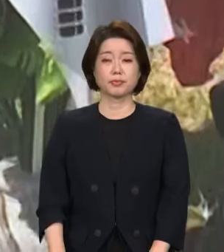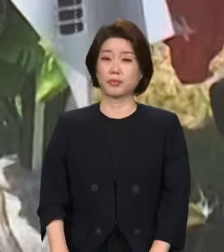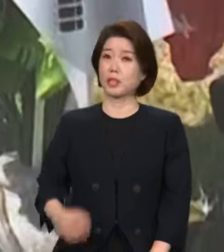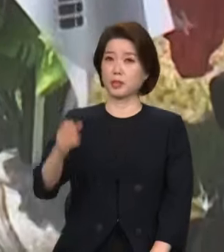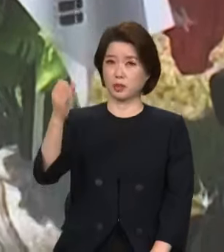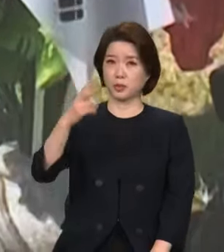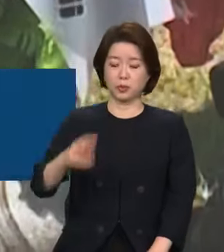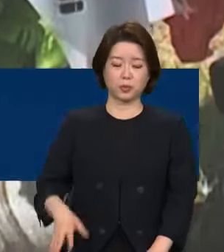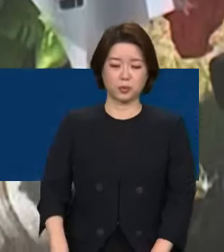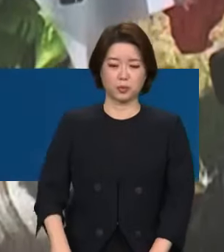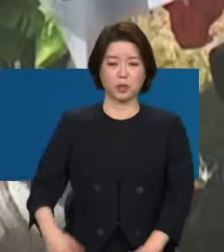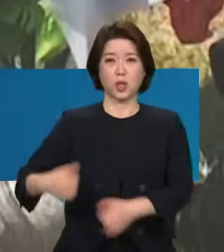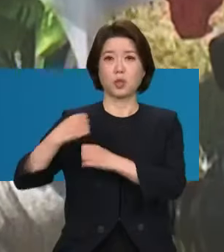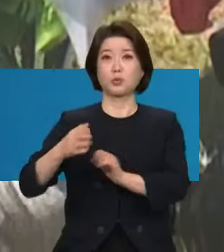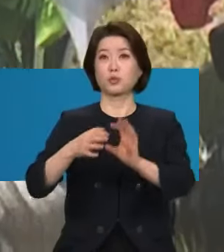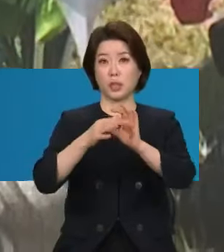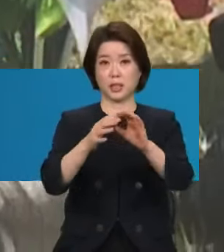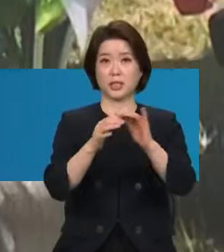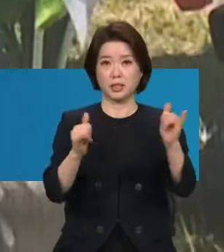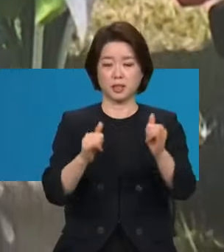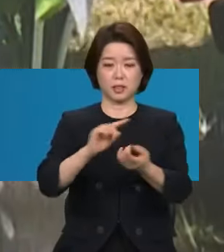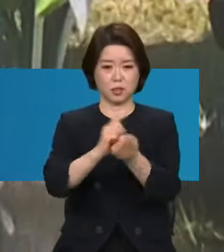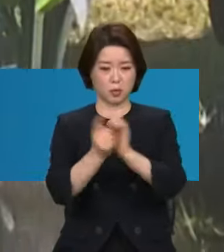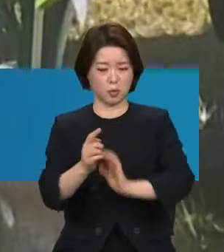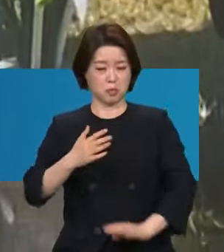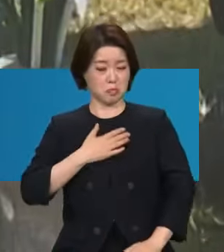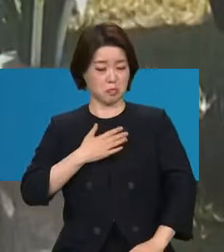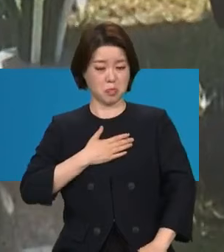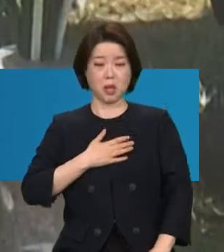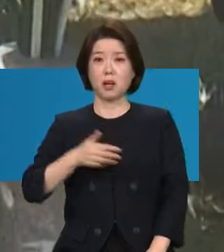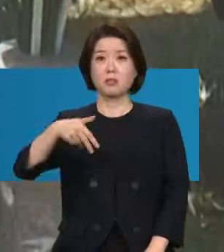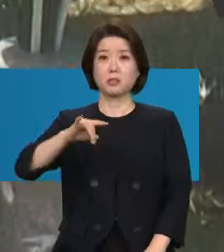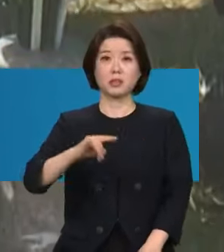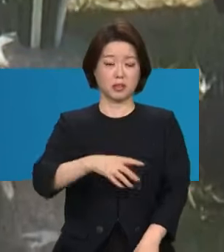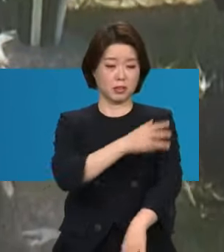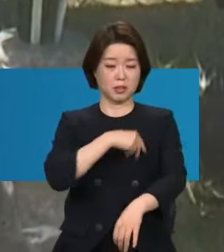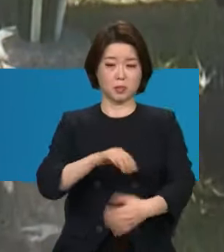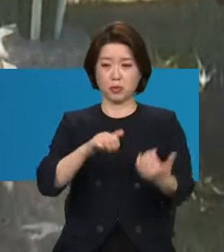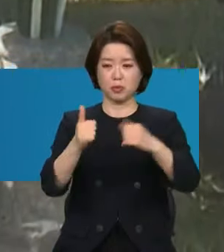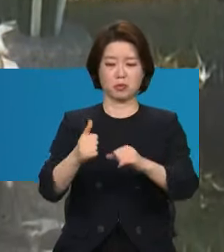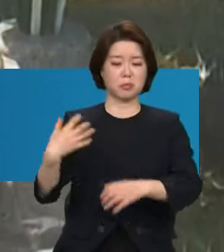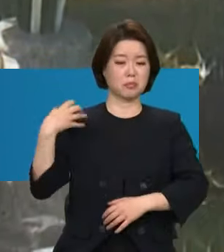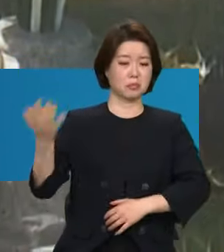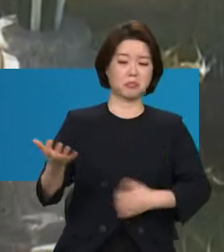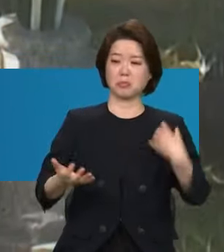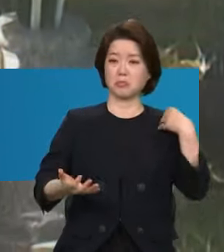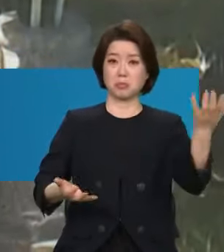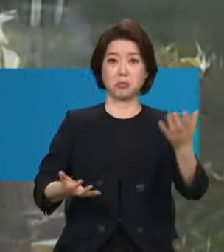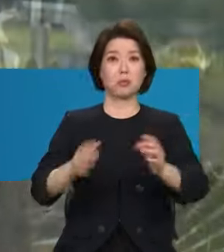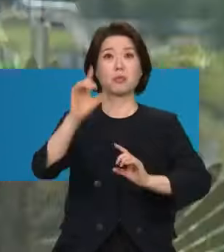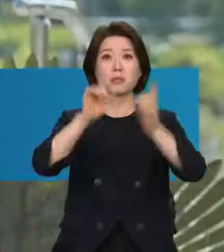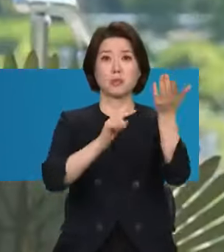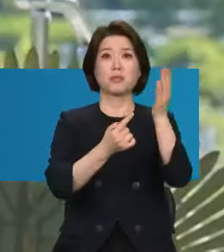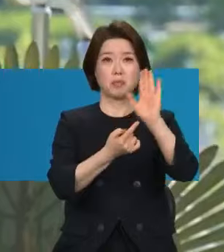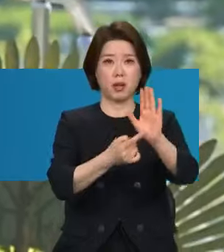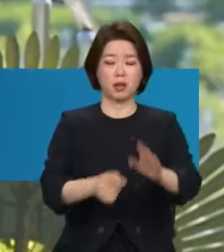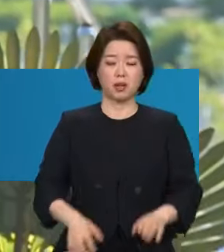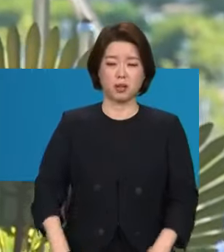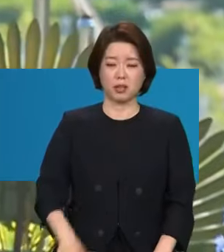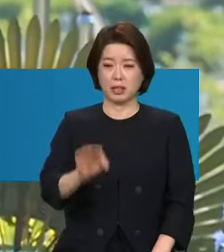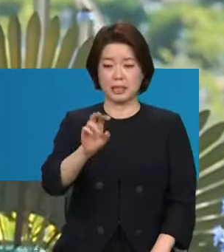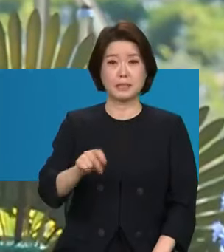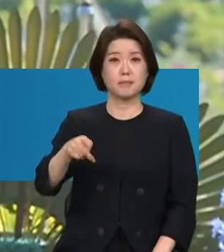그런가 하면 군 관계자들은 서로 자신은 최상병의 죽음에 책임이 없다는 듯한 모습을 보이고 있습니다. 앞서